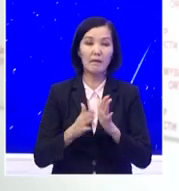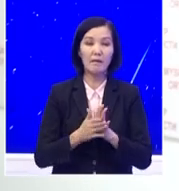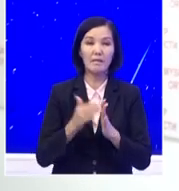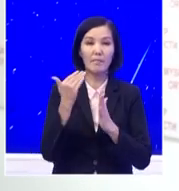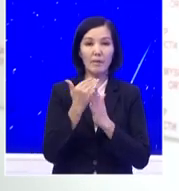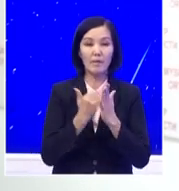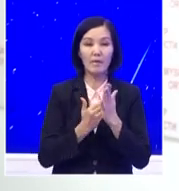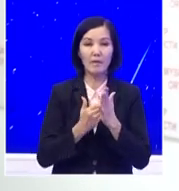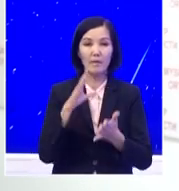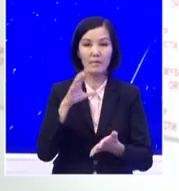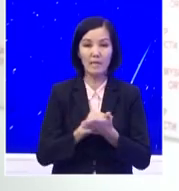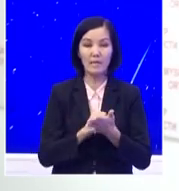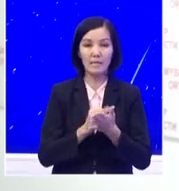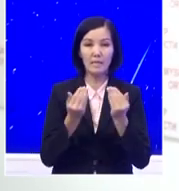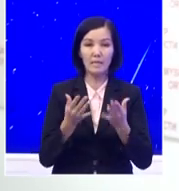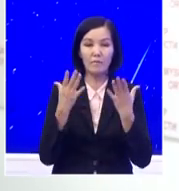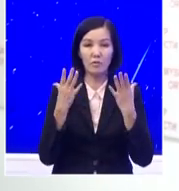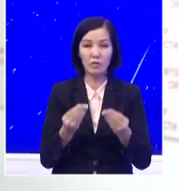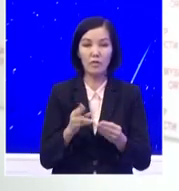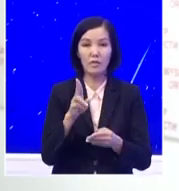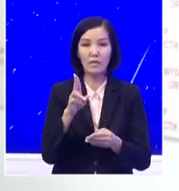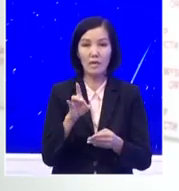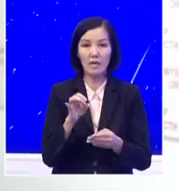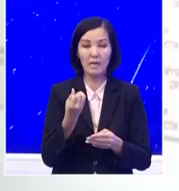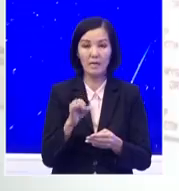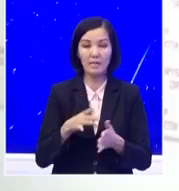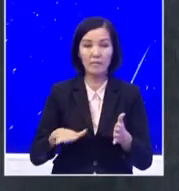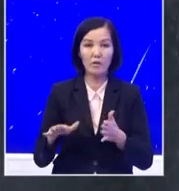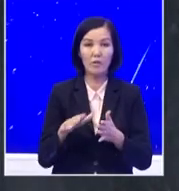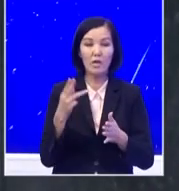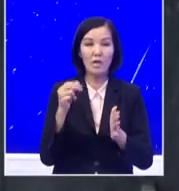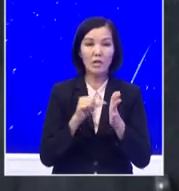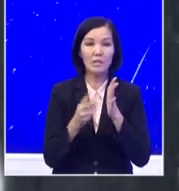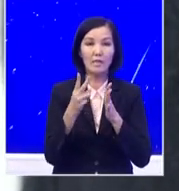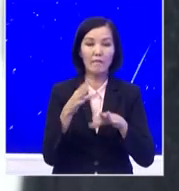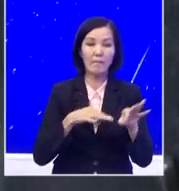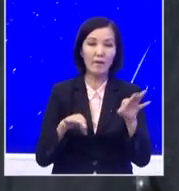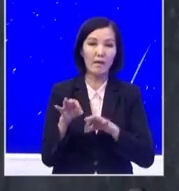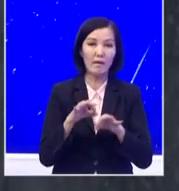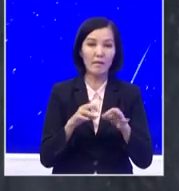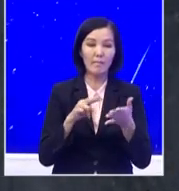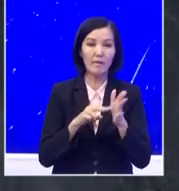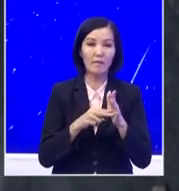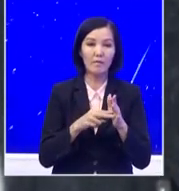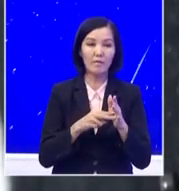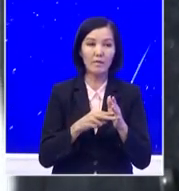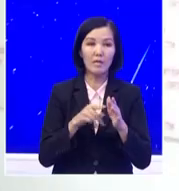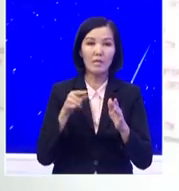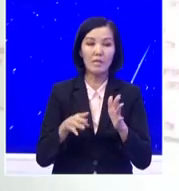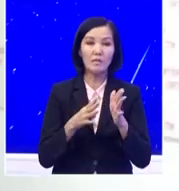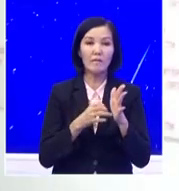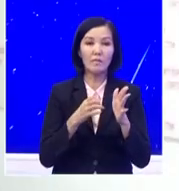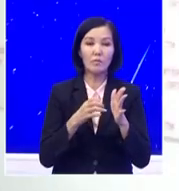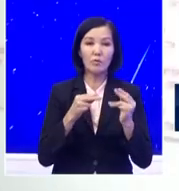«Дорожной карте занятости 2020», на сегодняшний день по Карасайскому району зарегистрировано 62 проекта инфраструктурных с планом в 1880 рабочих мест.